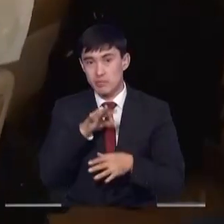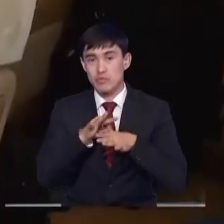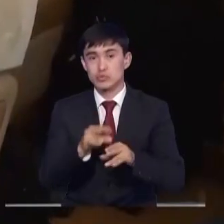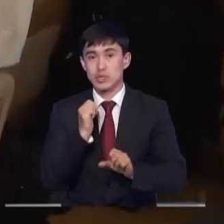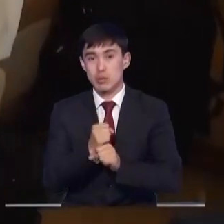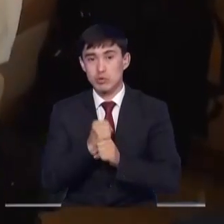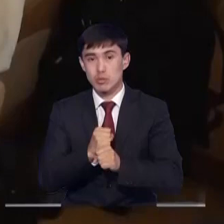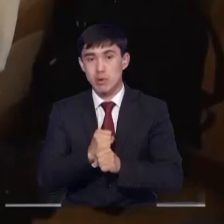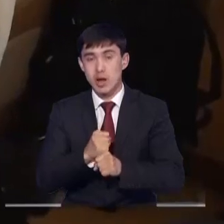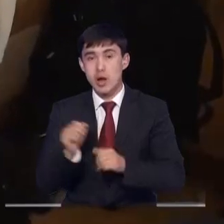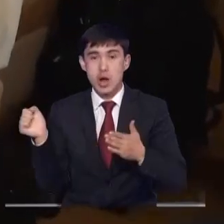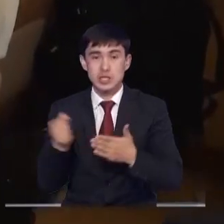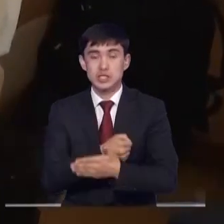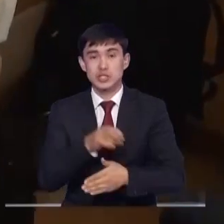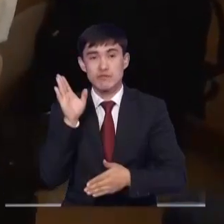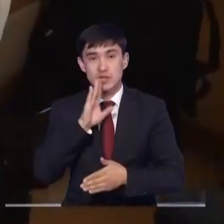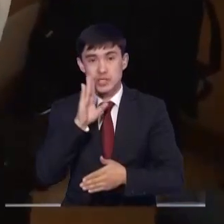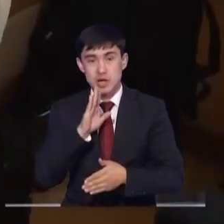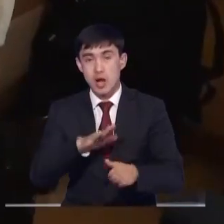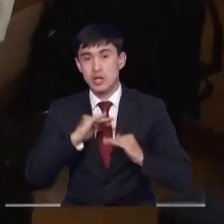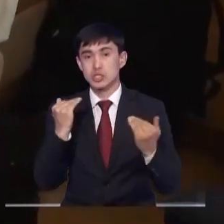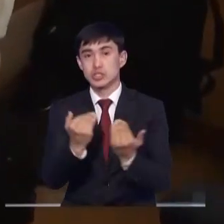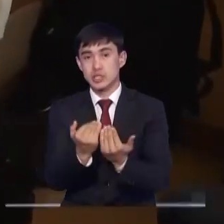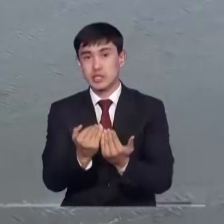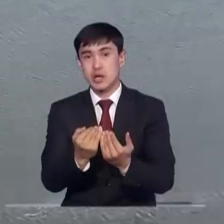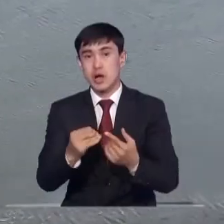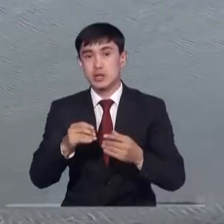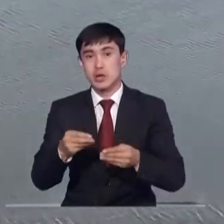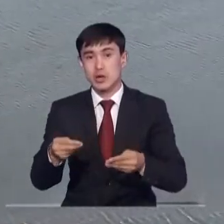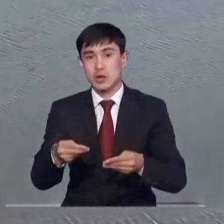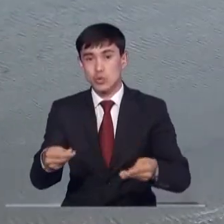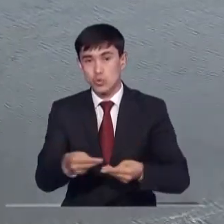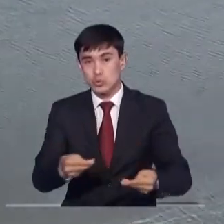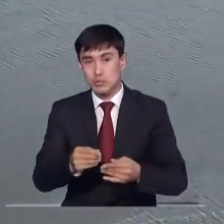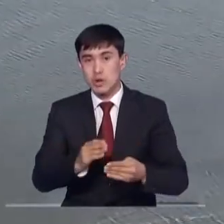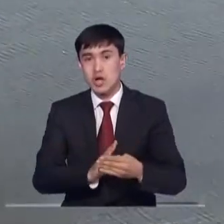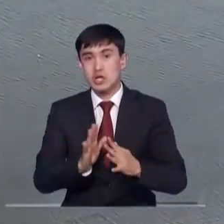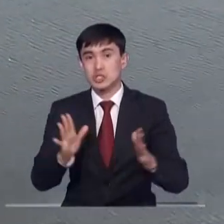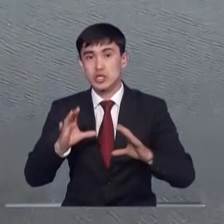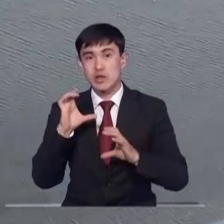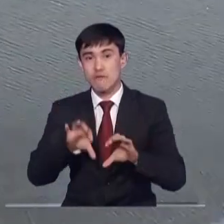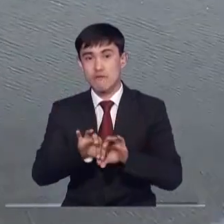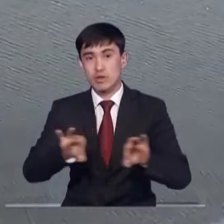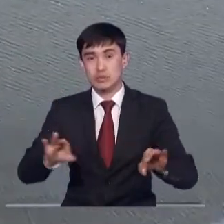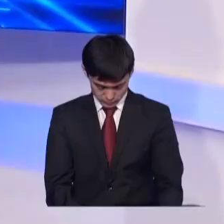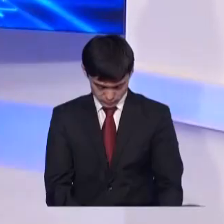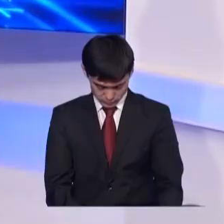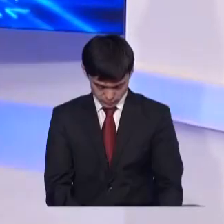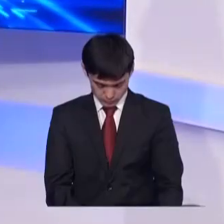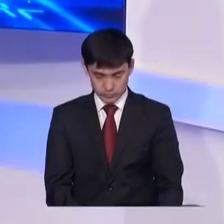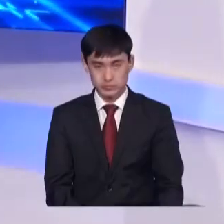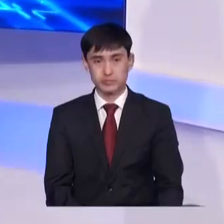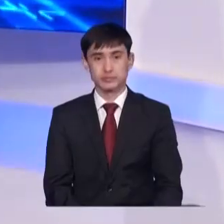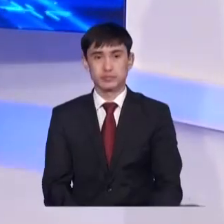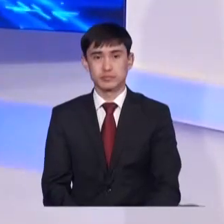время ведутся работы по откачке воды ограждению объектов грунтом и расширению водопропускных труб